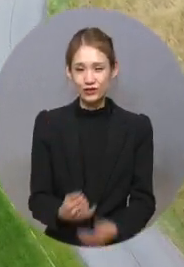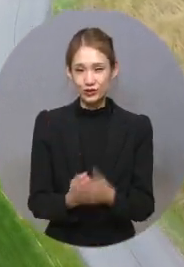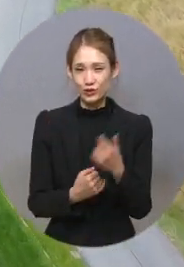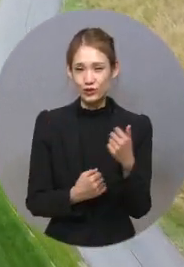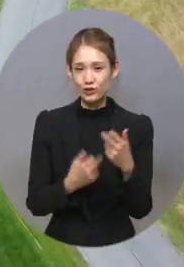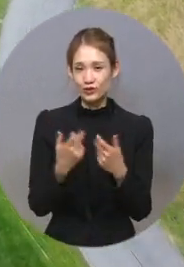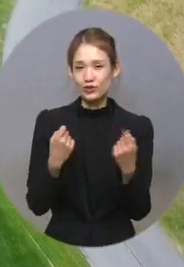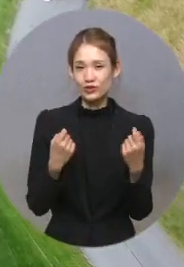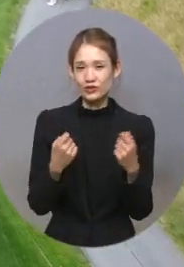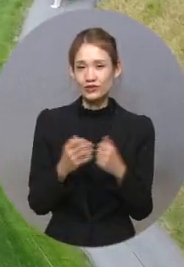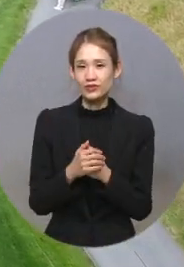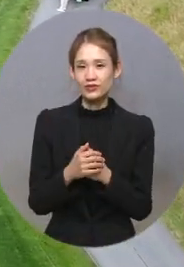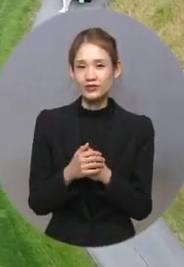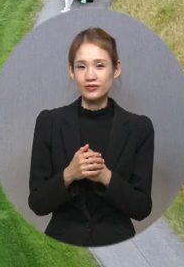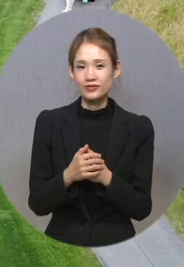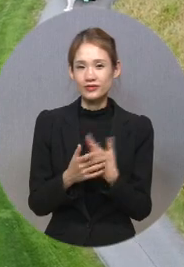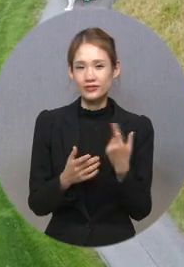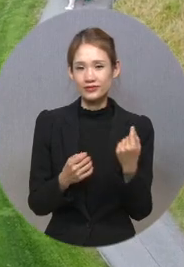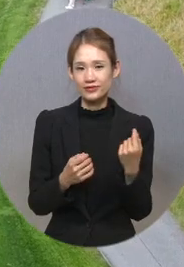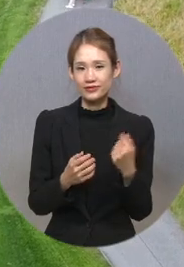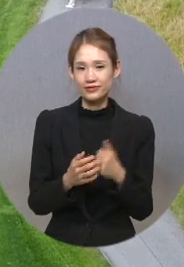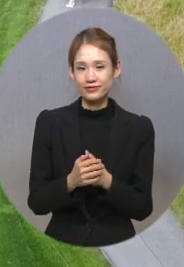선상에 있네. 먼저 쳐도 되겠는데?